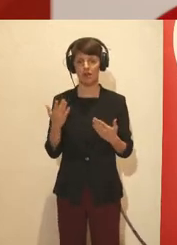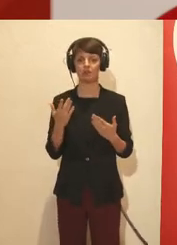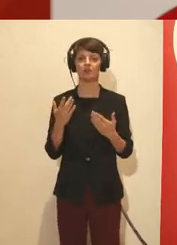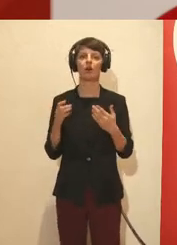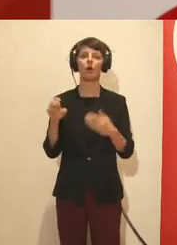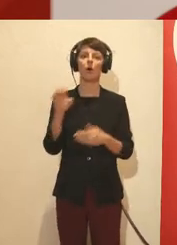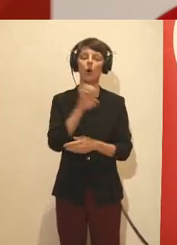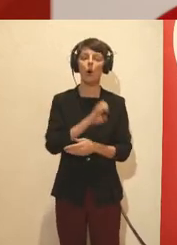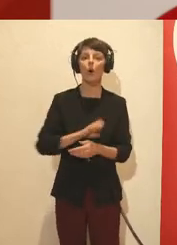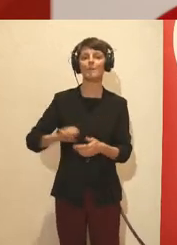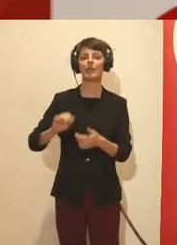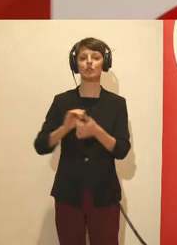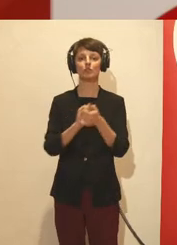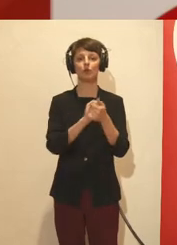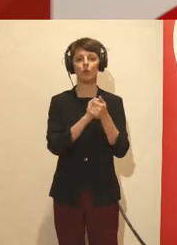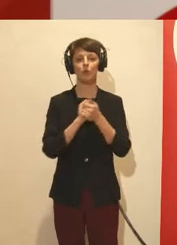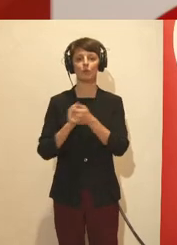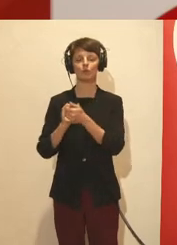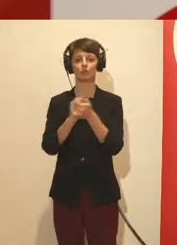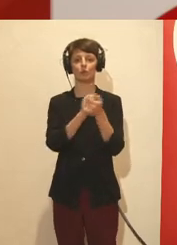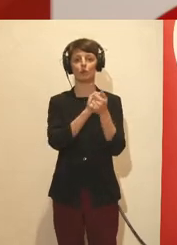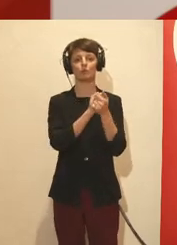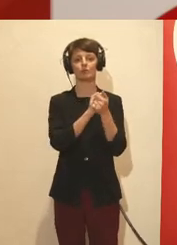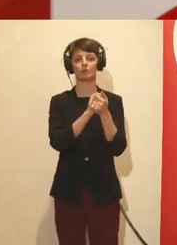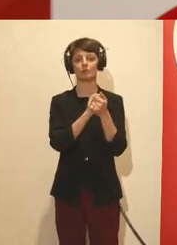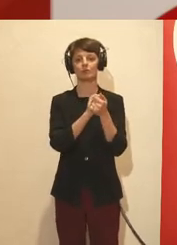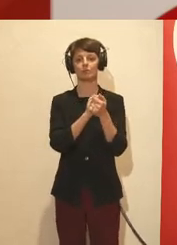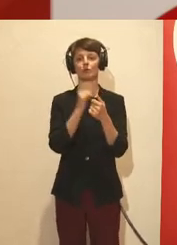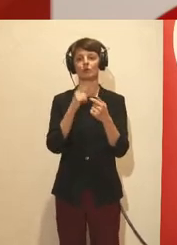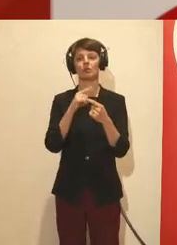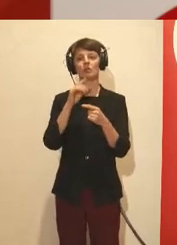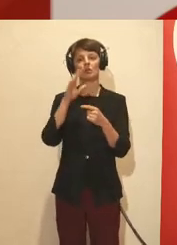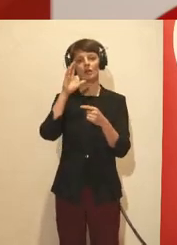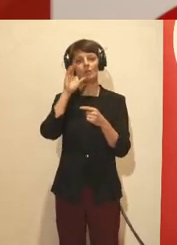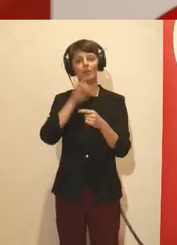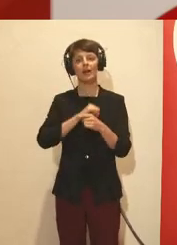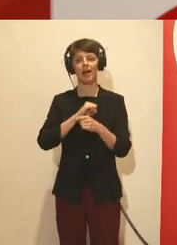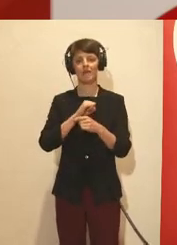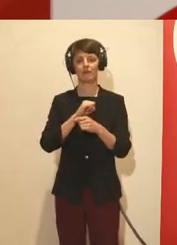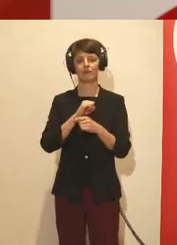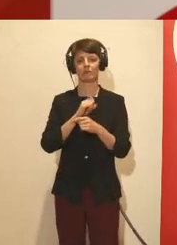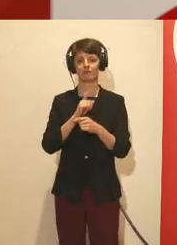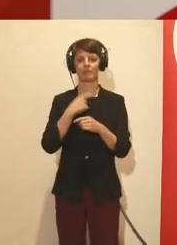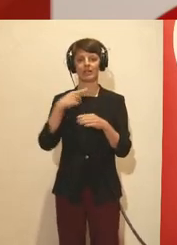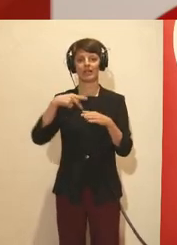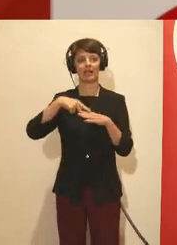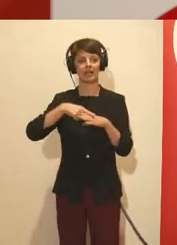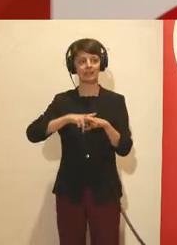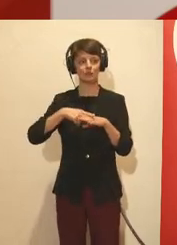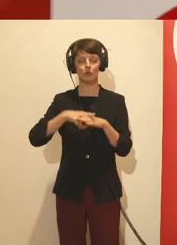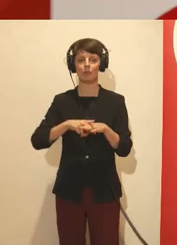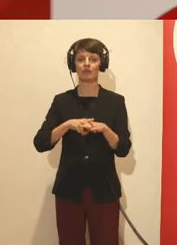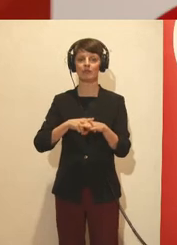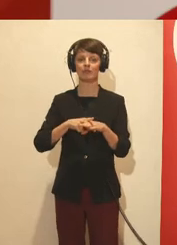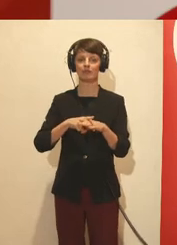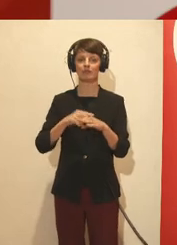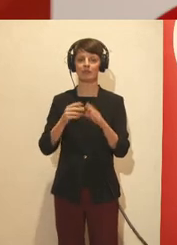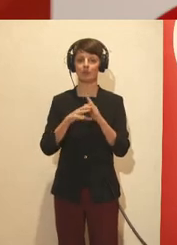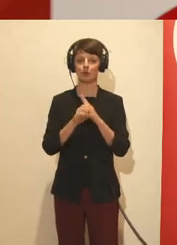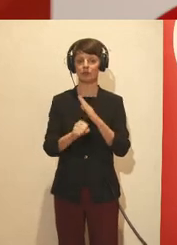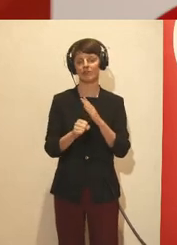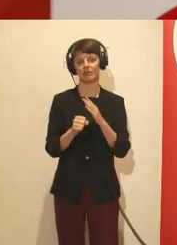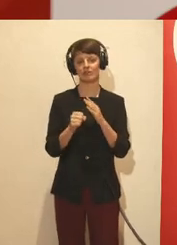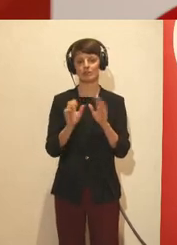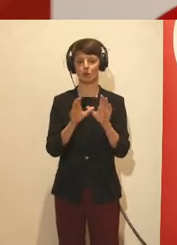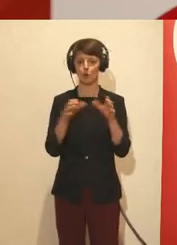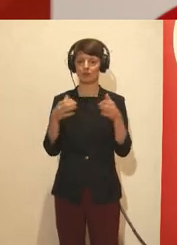dass die europäische union sich zum beispiel begreift als instrument das die konsequenzen der globalisierung